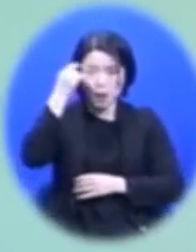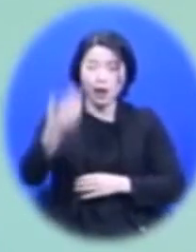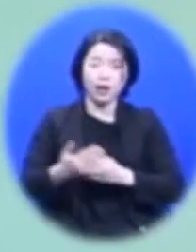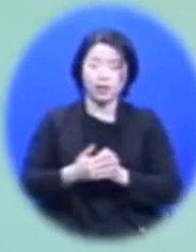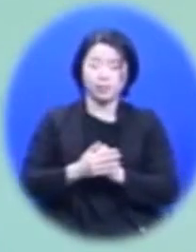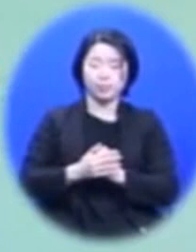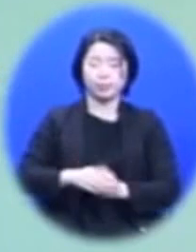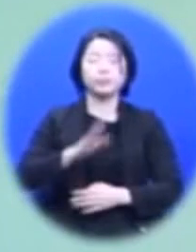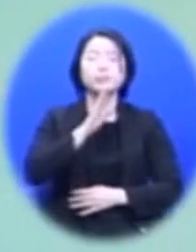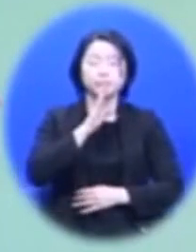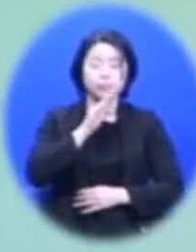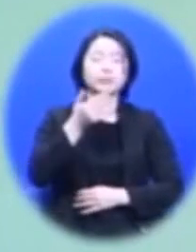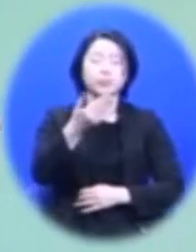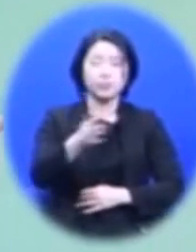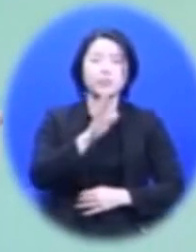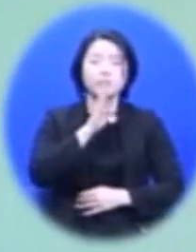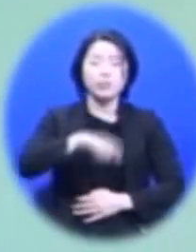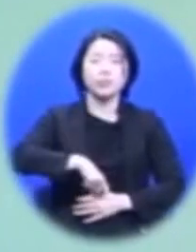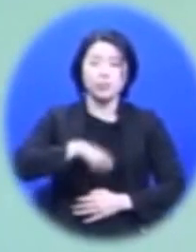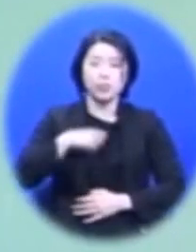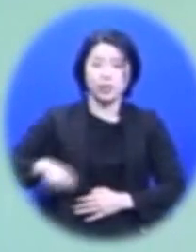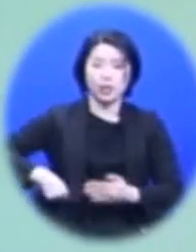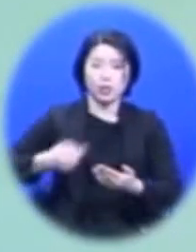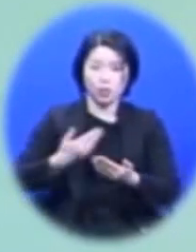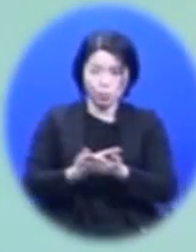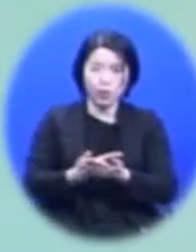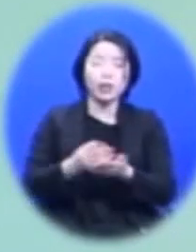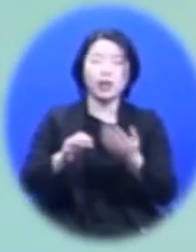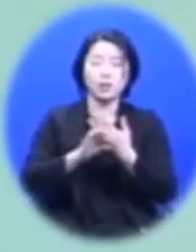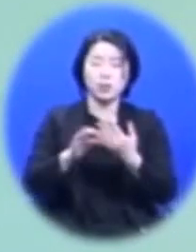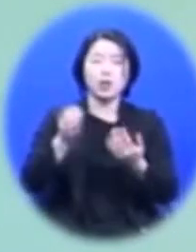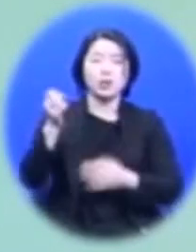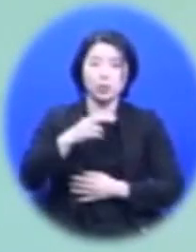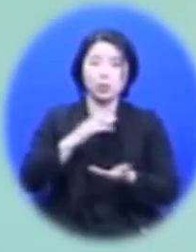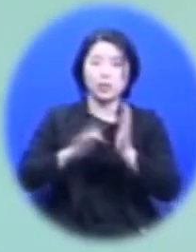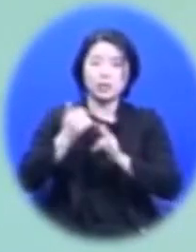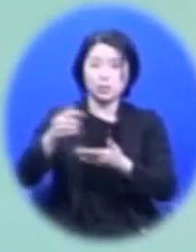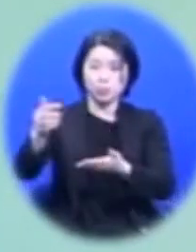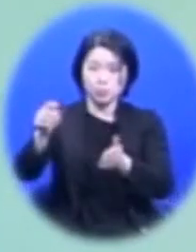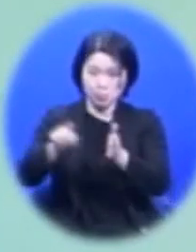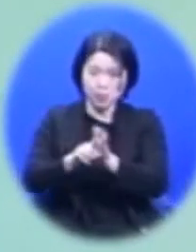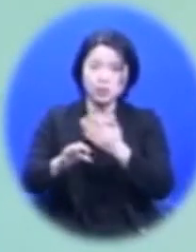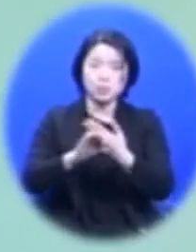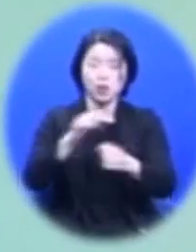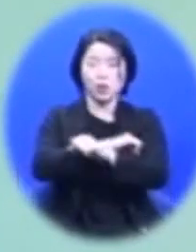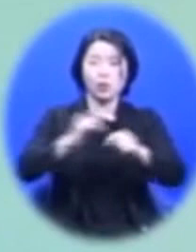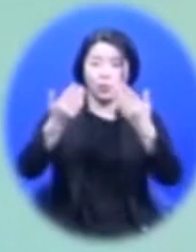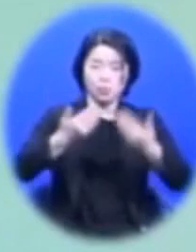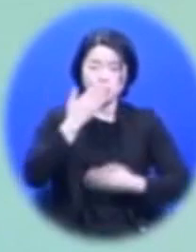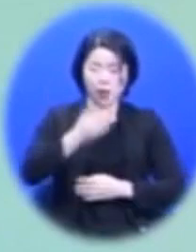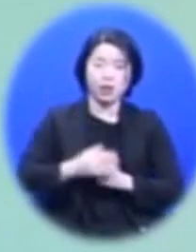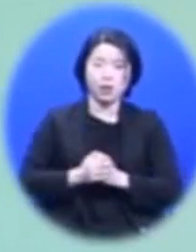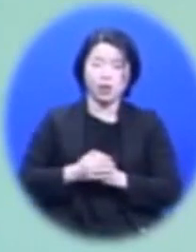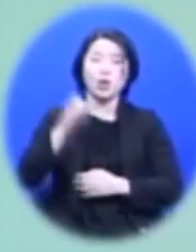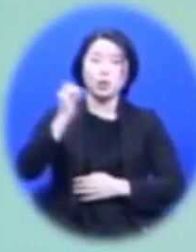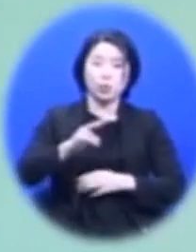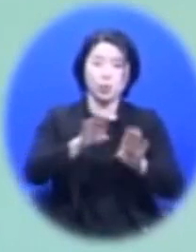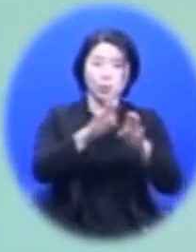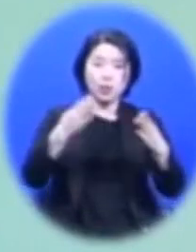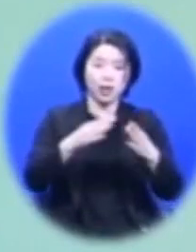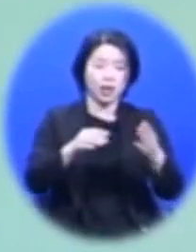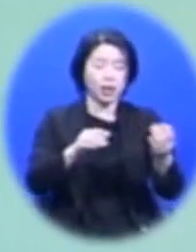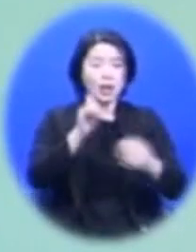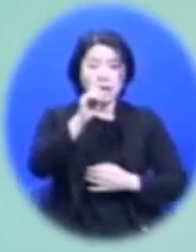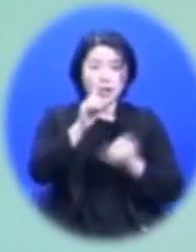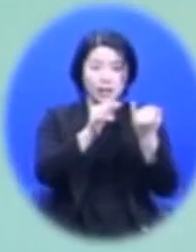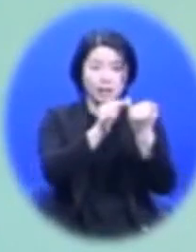물론 당신도 진심으로 죄를 회개하면 그리고 예수를 믿으면 용서받을 수 있습니다. 그랬더니 방에 들어가서 한 여자를